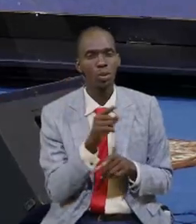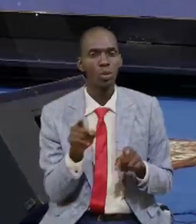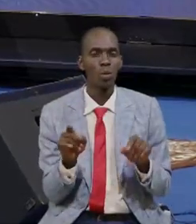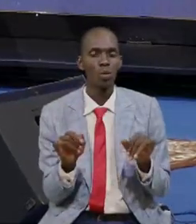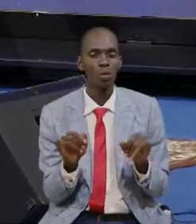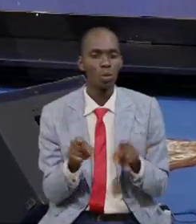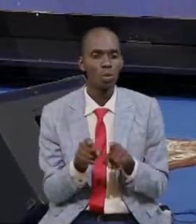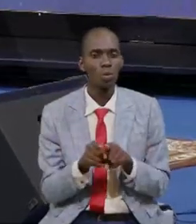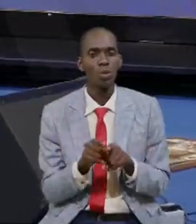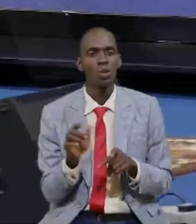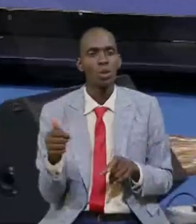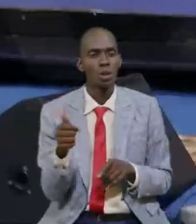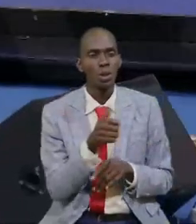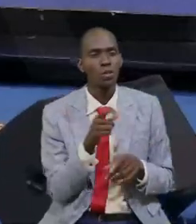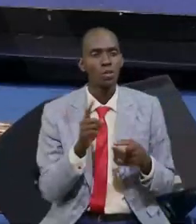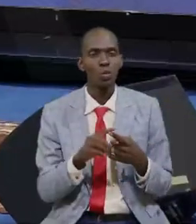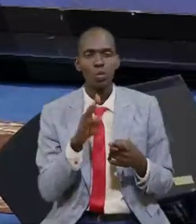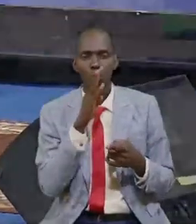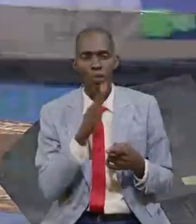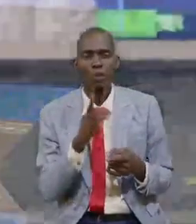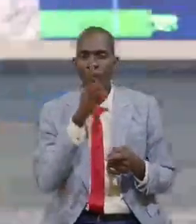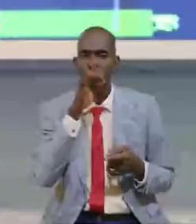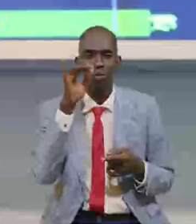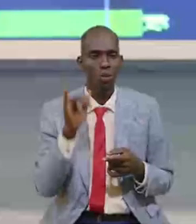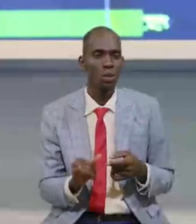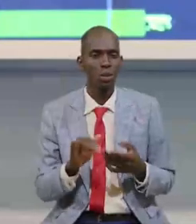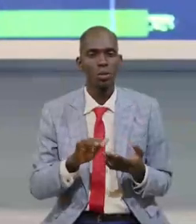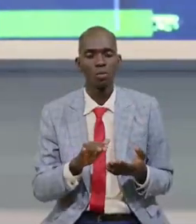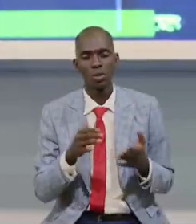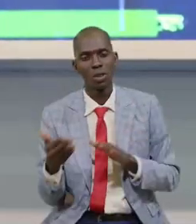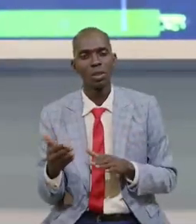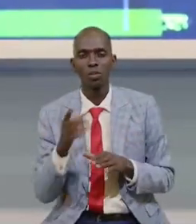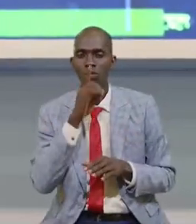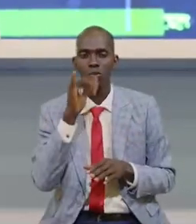vous-même. Regardez-vous. Comme mort au péché.